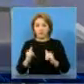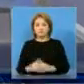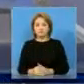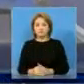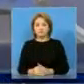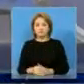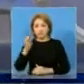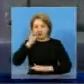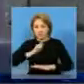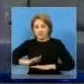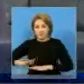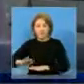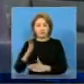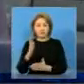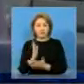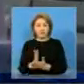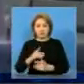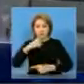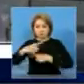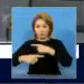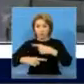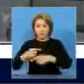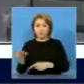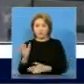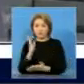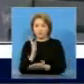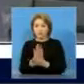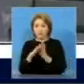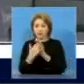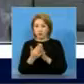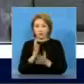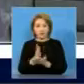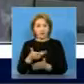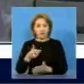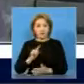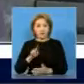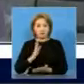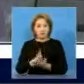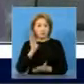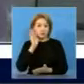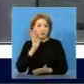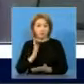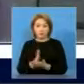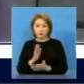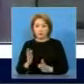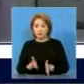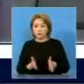ел болғасын, болашағы бар ауыл болғасын, газ бар, су бар, жолдың бойында